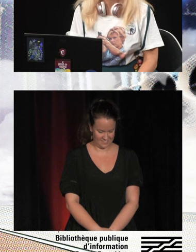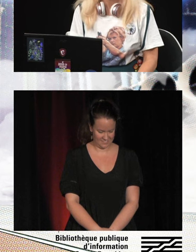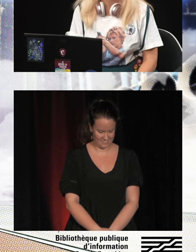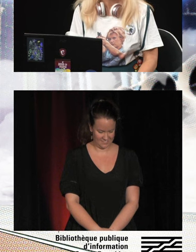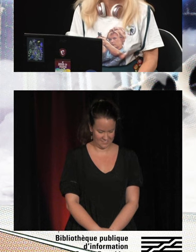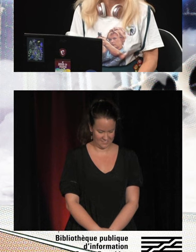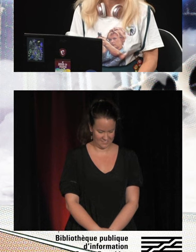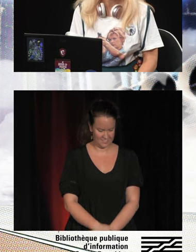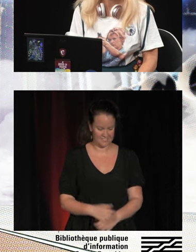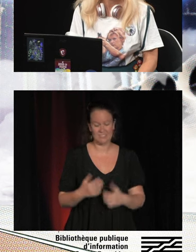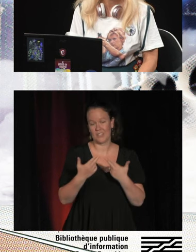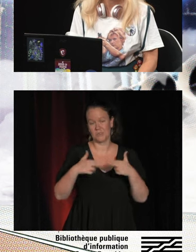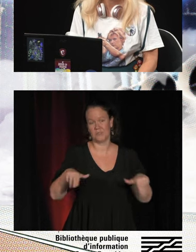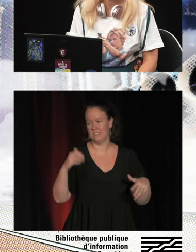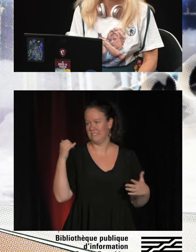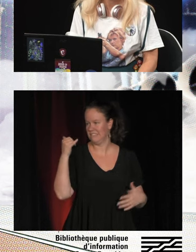Alors, l'intro est longue, hein, mais...